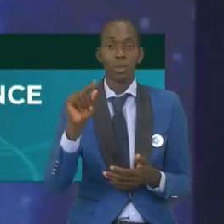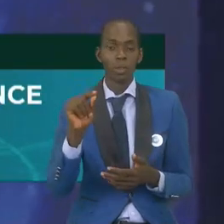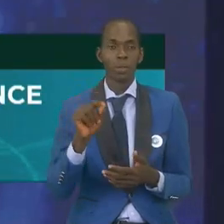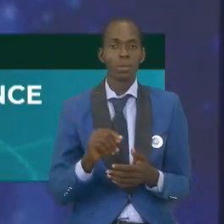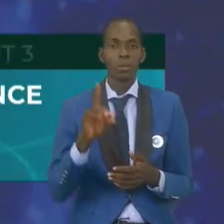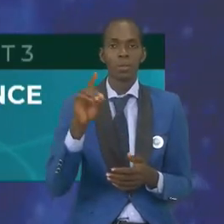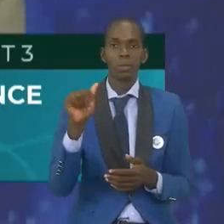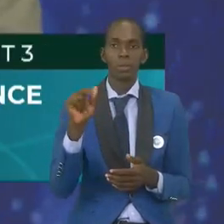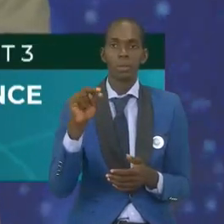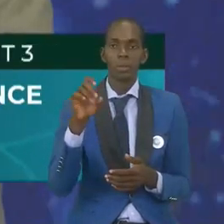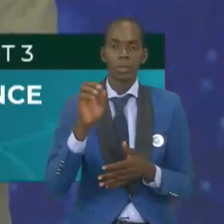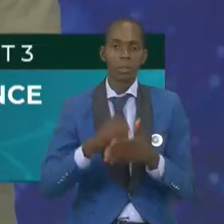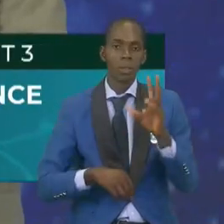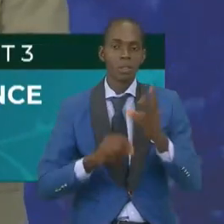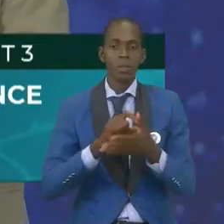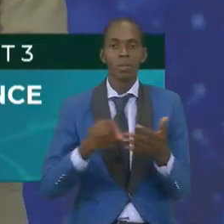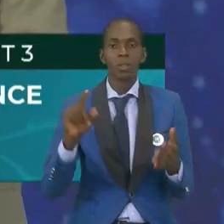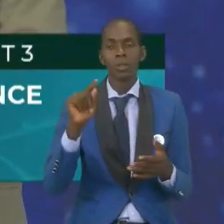Daniel 6,